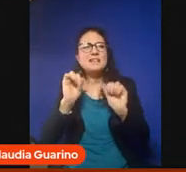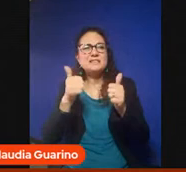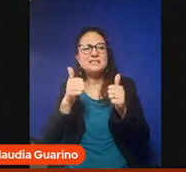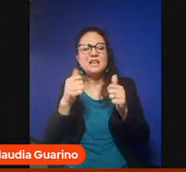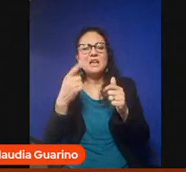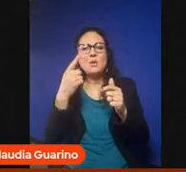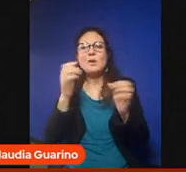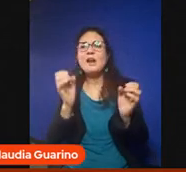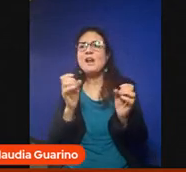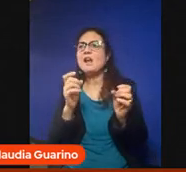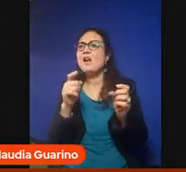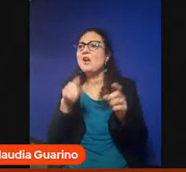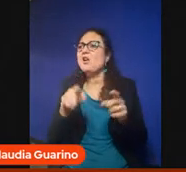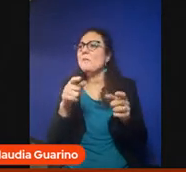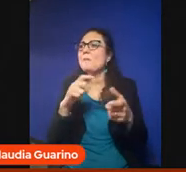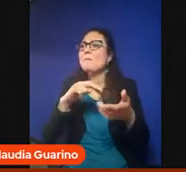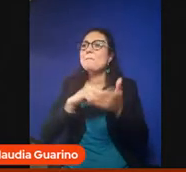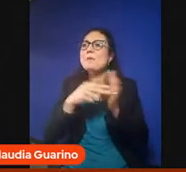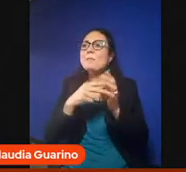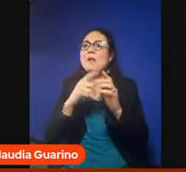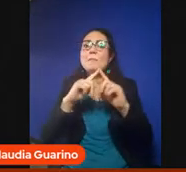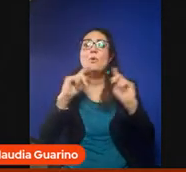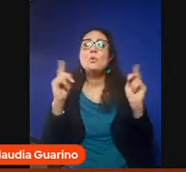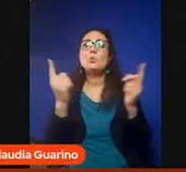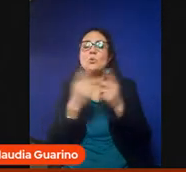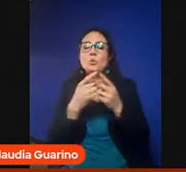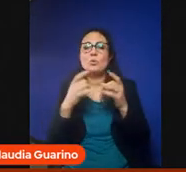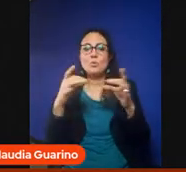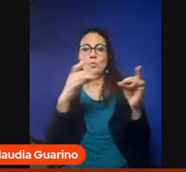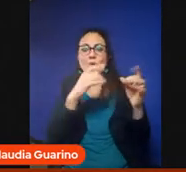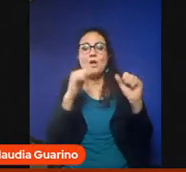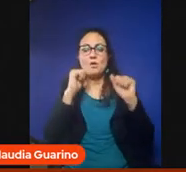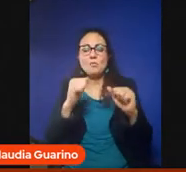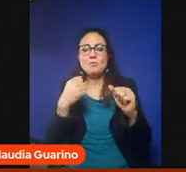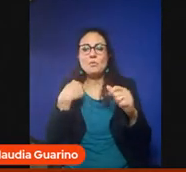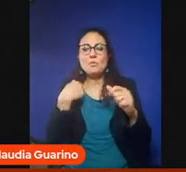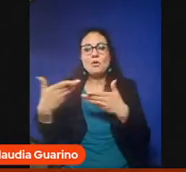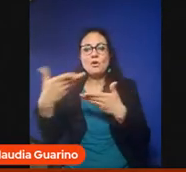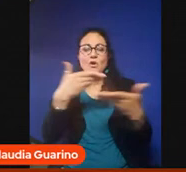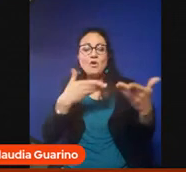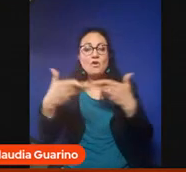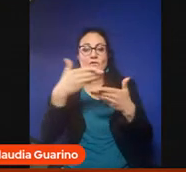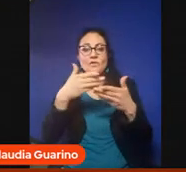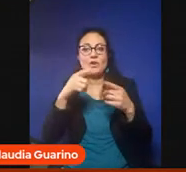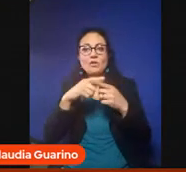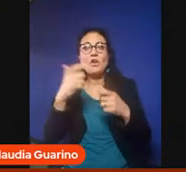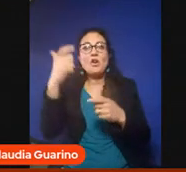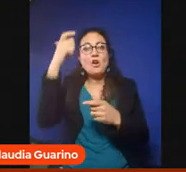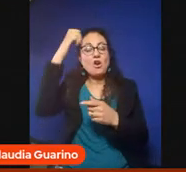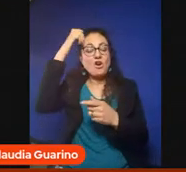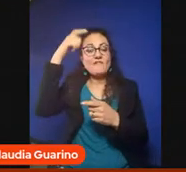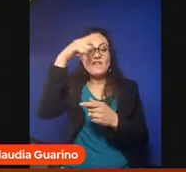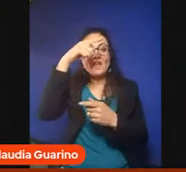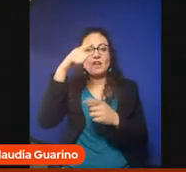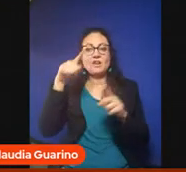così forte, no? Le religioni fanno un pezzo complementare a quello del governo per questa transizione e per